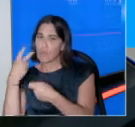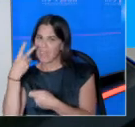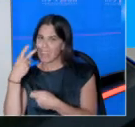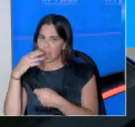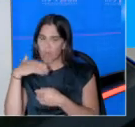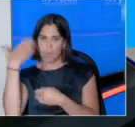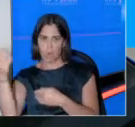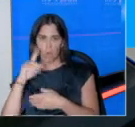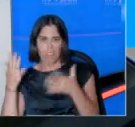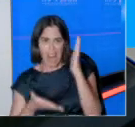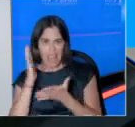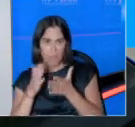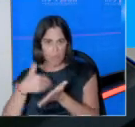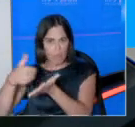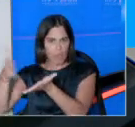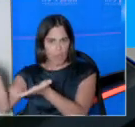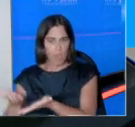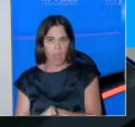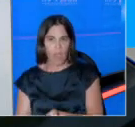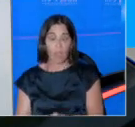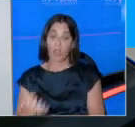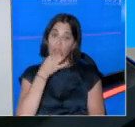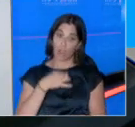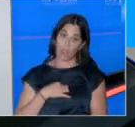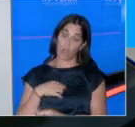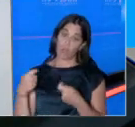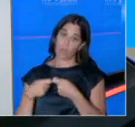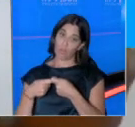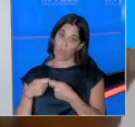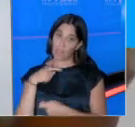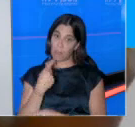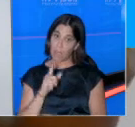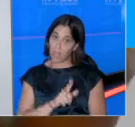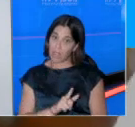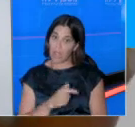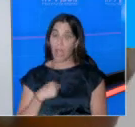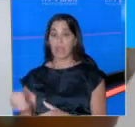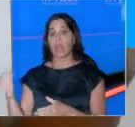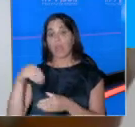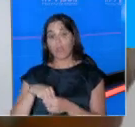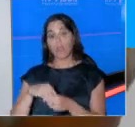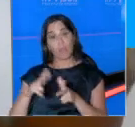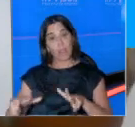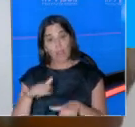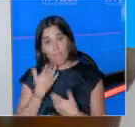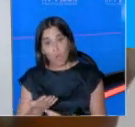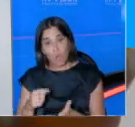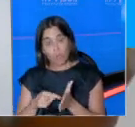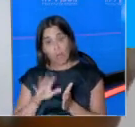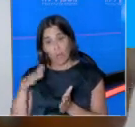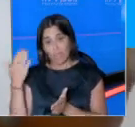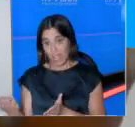ממשיכה להשתולל? לכן שאלת אותי על המשותפת, אני אמרתי לך, זה יכניס אותם למצב לא טוב, כי מצד